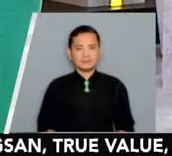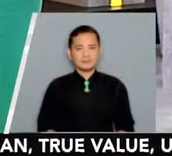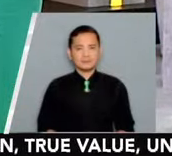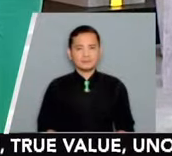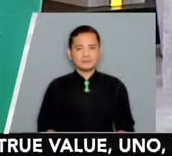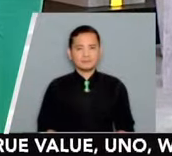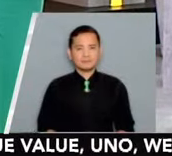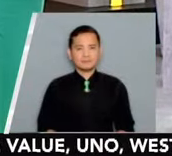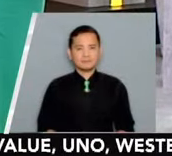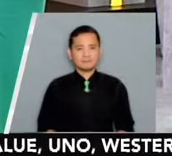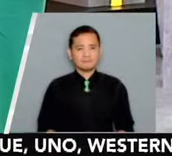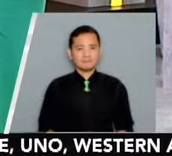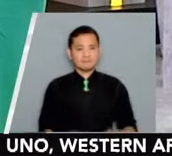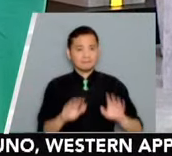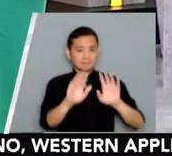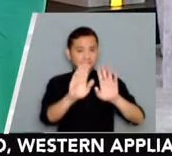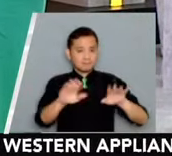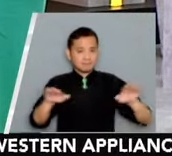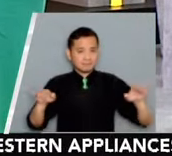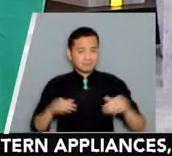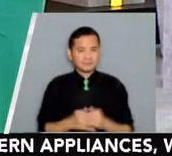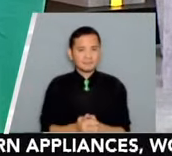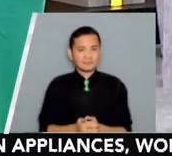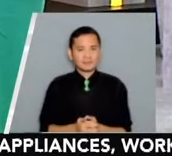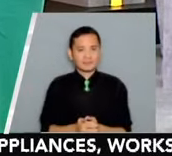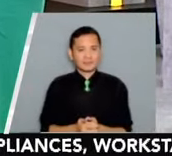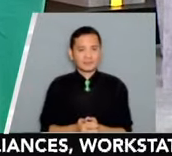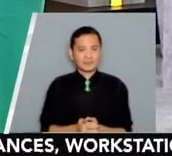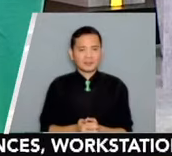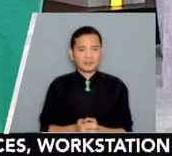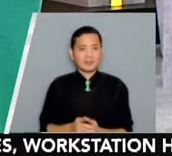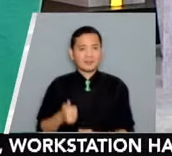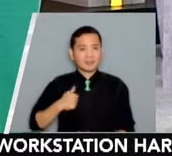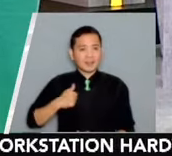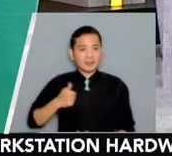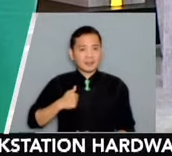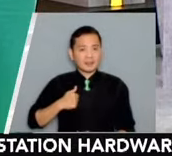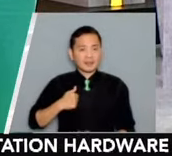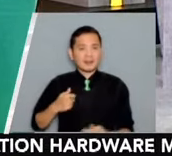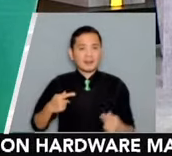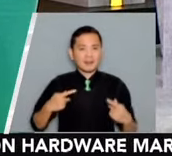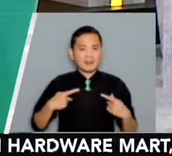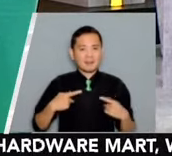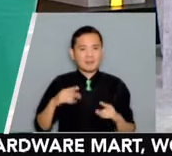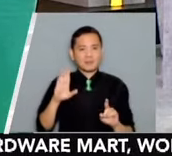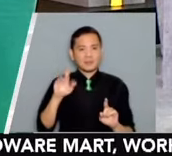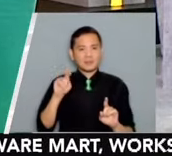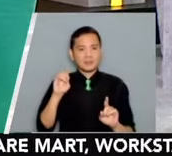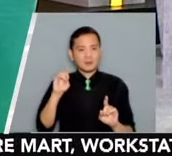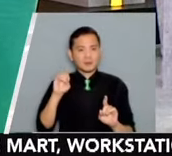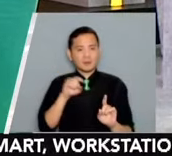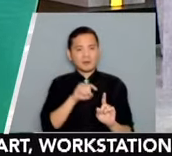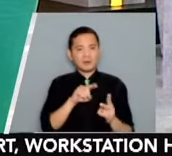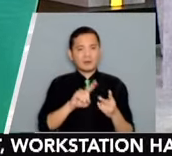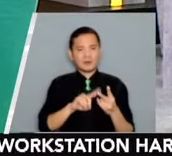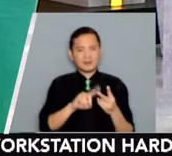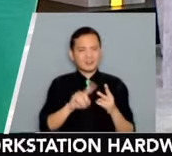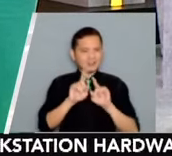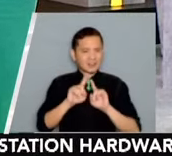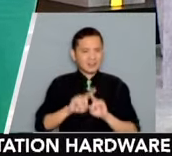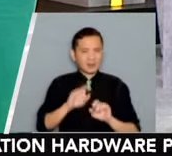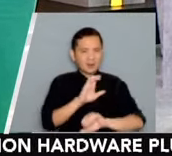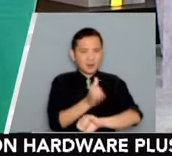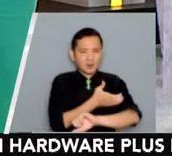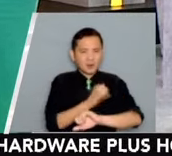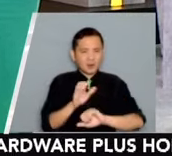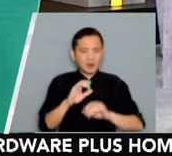Dinagsaan ng kanika nilang Pinoy fans ang FanCon ng Born to Beat o BTOB at ang concert ng Icon. Silipin yan sa unang chika ni